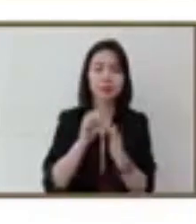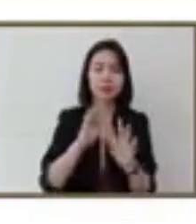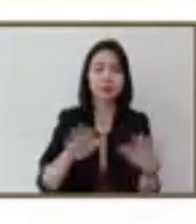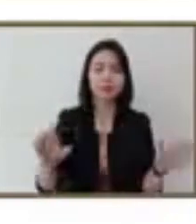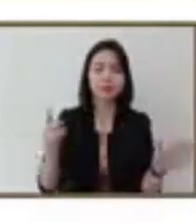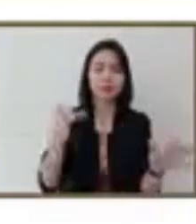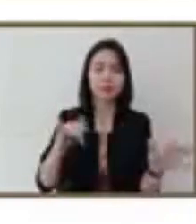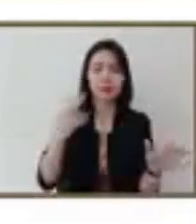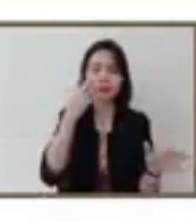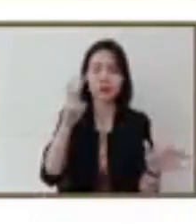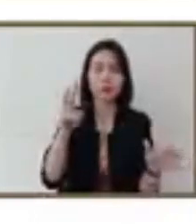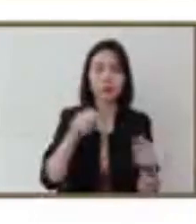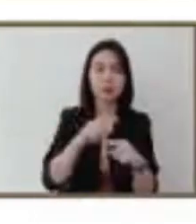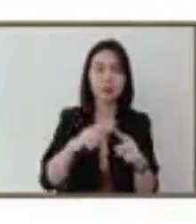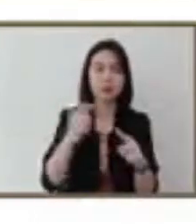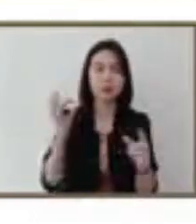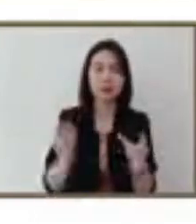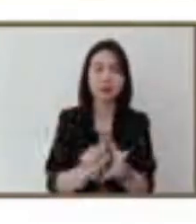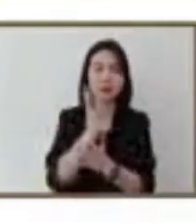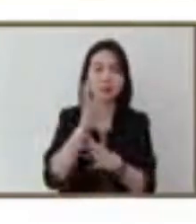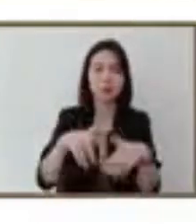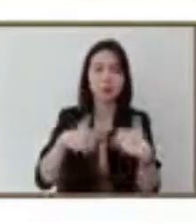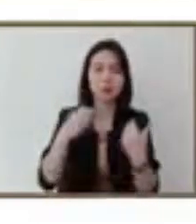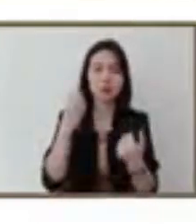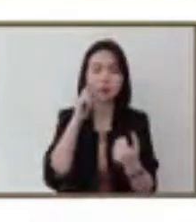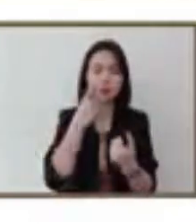ito habang lumalaki po sila kung gaano po kami kaseryoso.